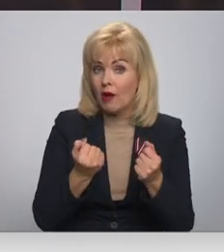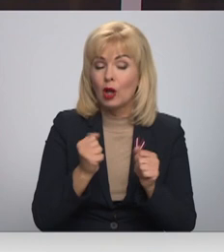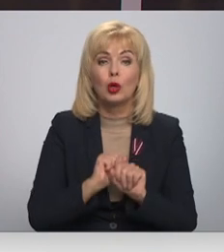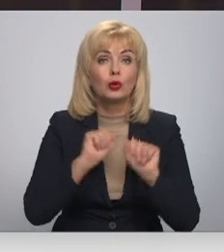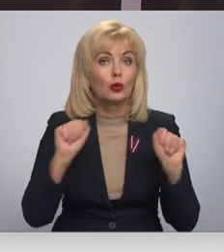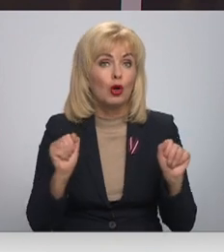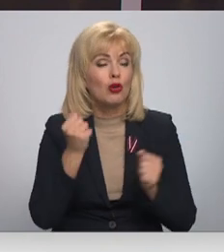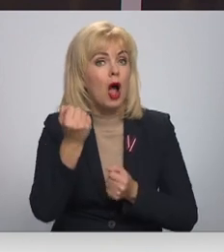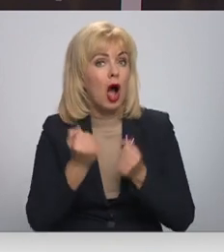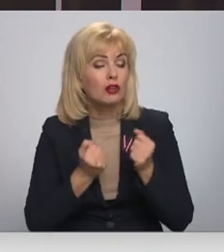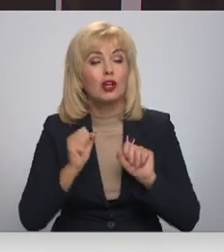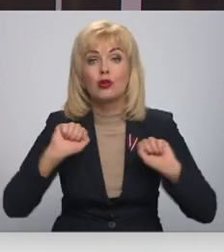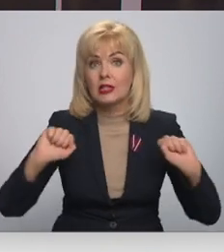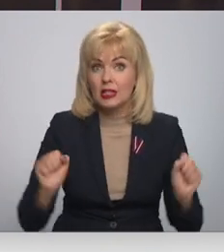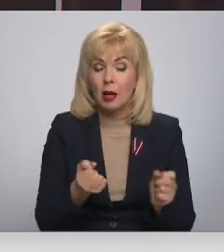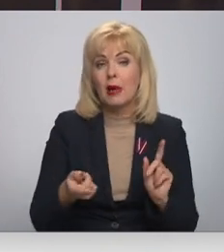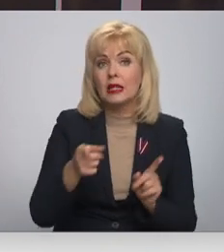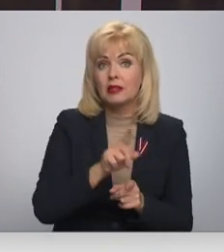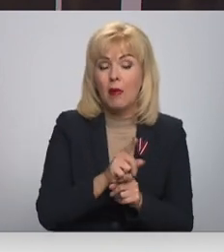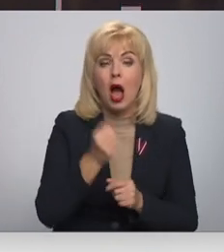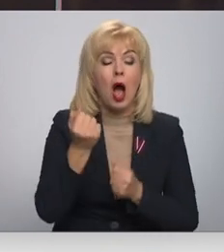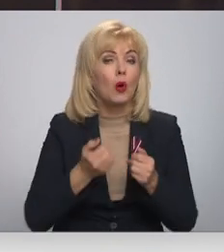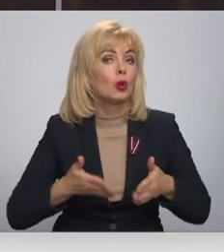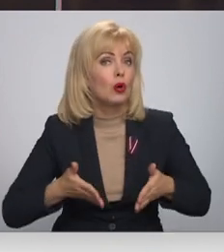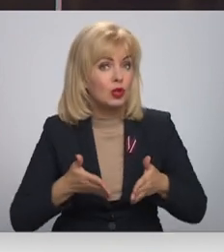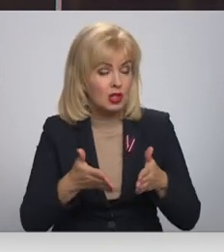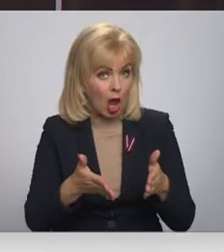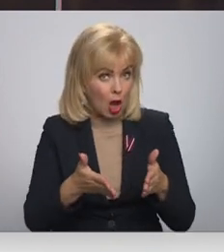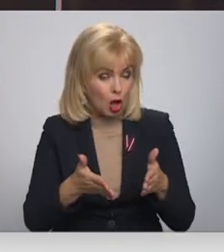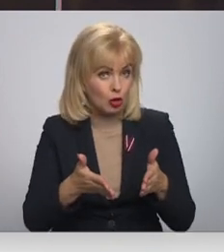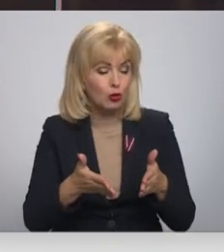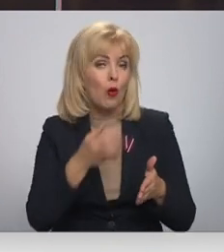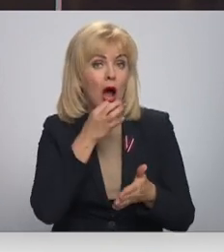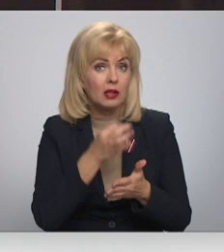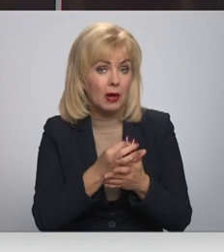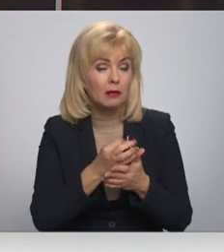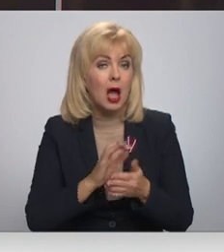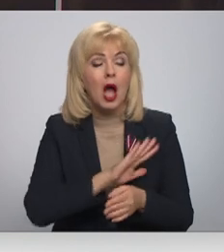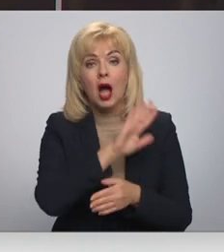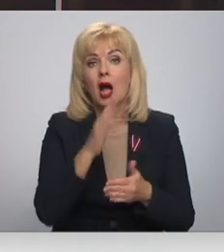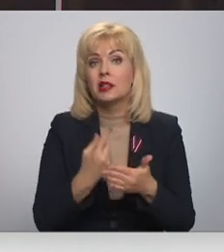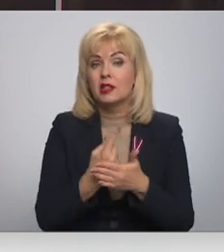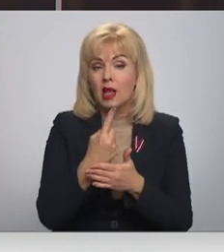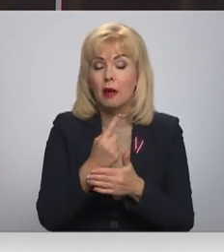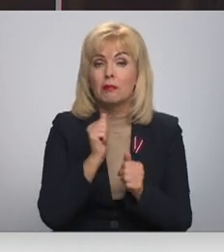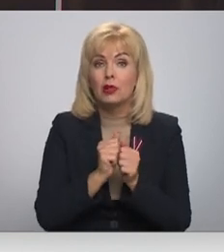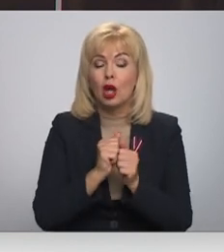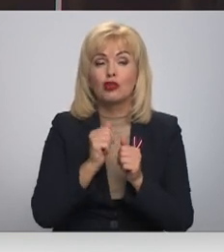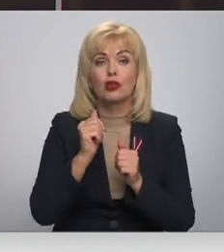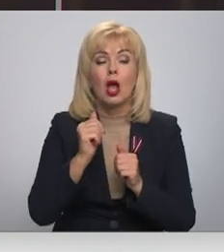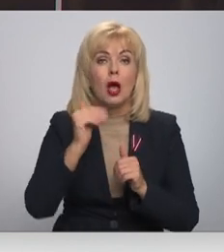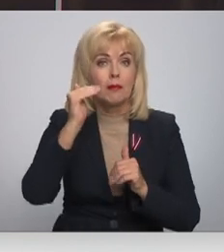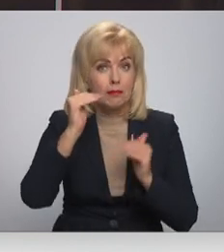drošu autovadīšanu ziemā un izmaiņām autoceļu uzturēšanā. Tas tāpēc, ka gaisa temperatūra arvien biežāk noslīd līdz nulei